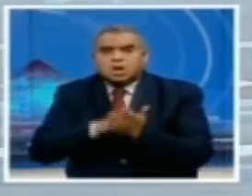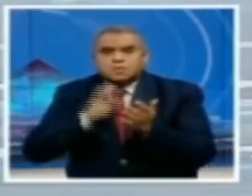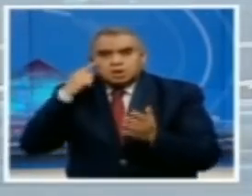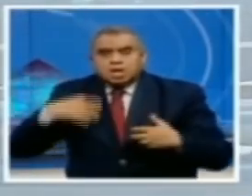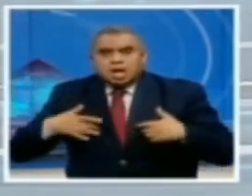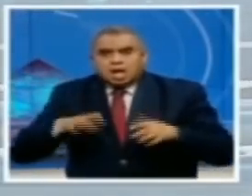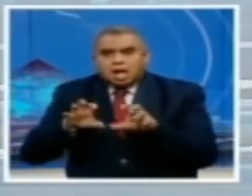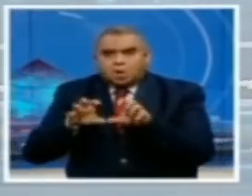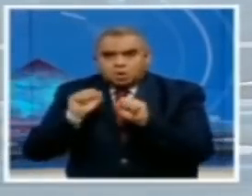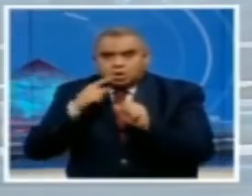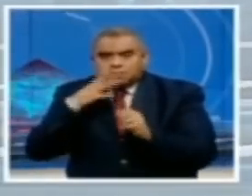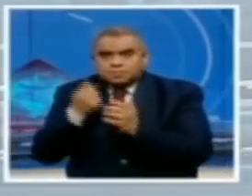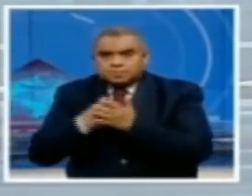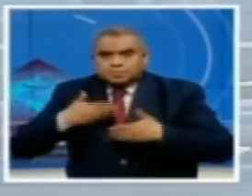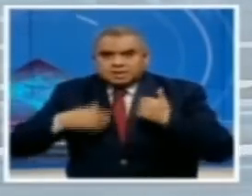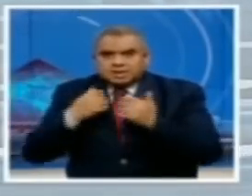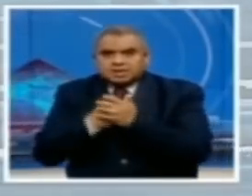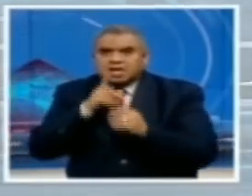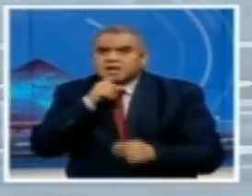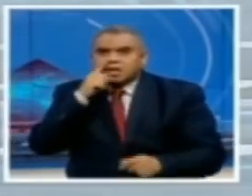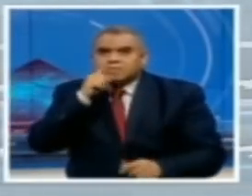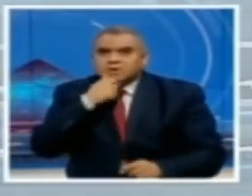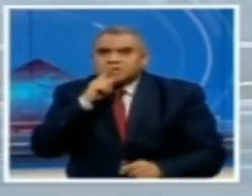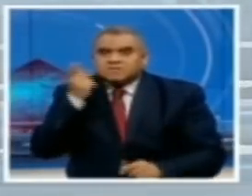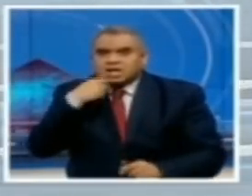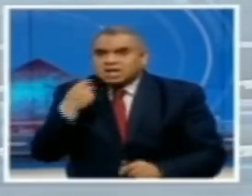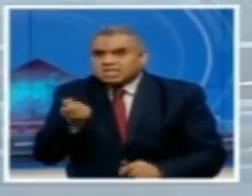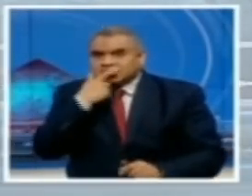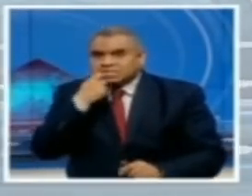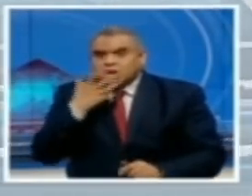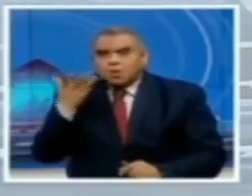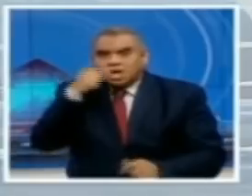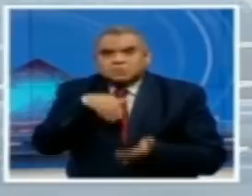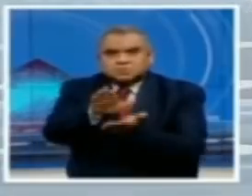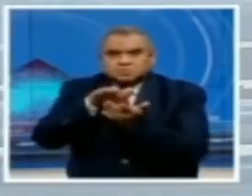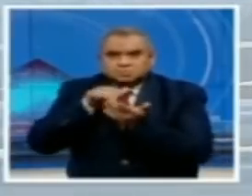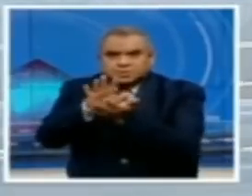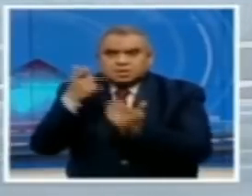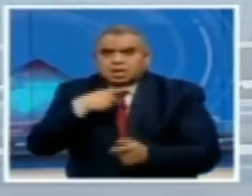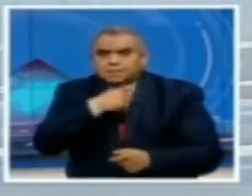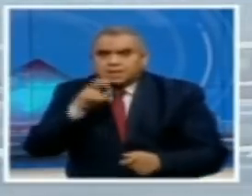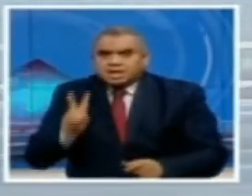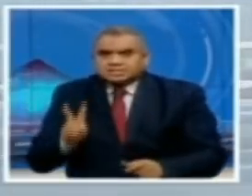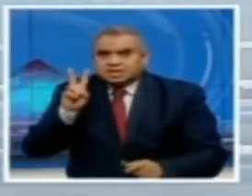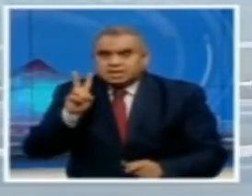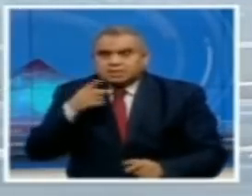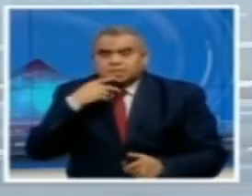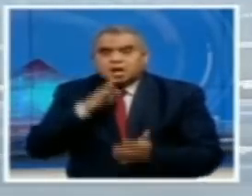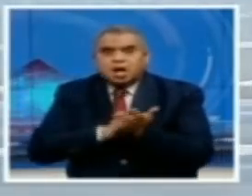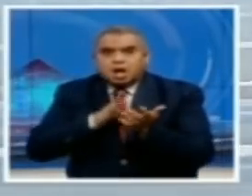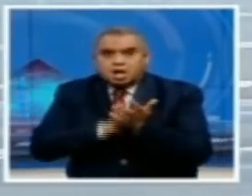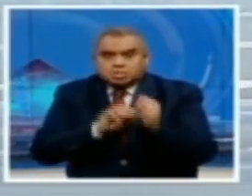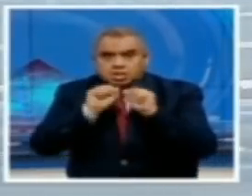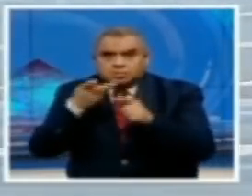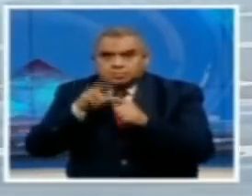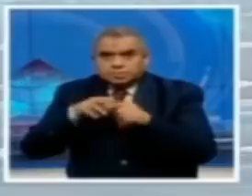مرضى الأورام وعمليات الجاما نايف، وتوفير الأدوية لإجمالي 167 استغاثة مع